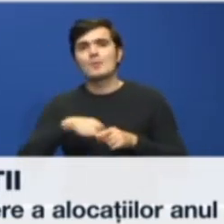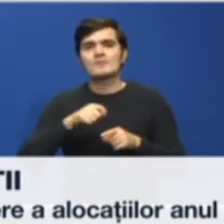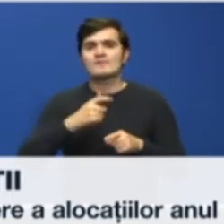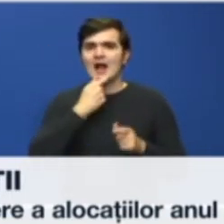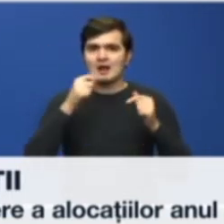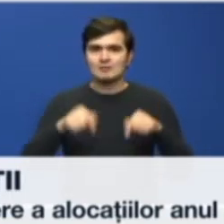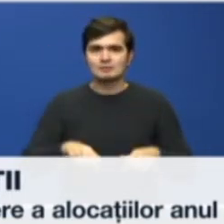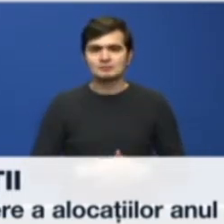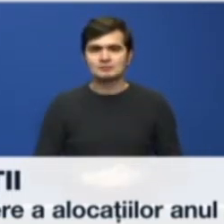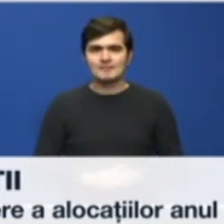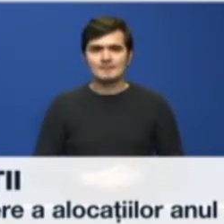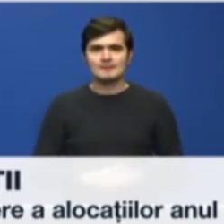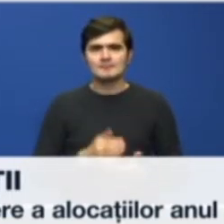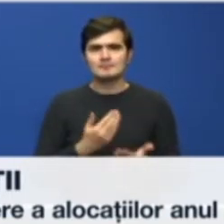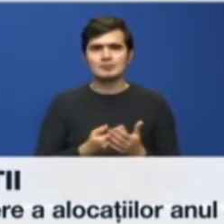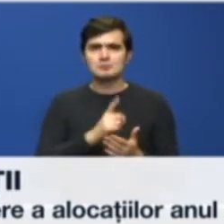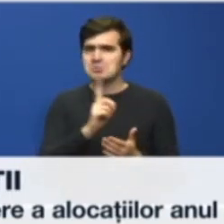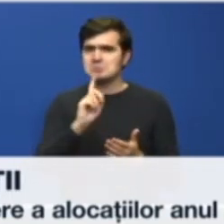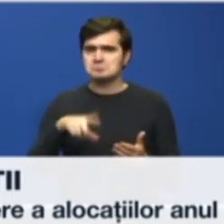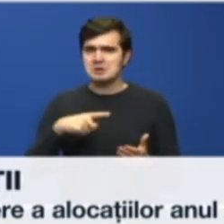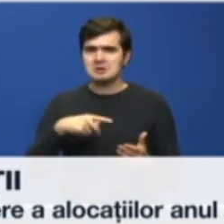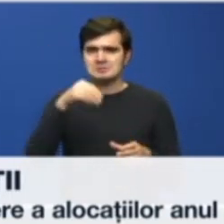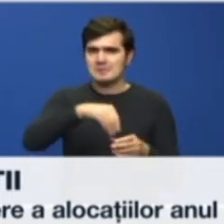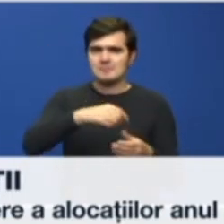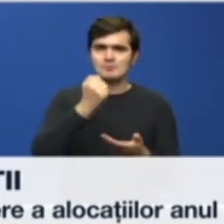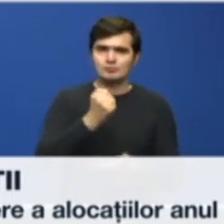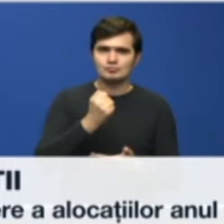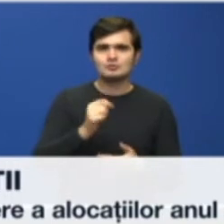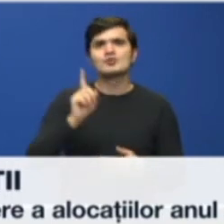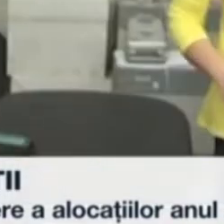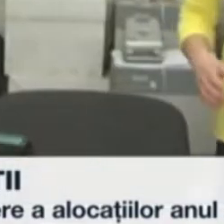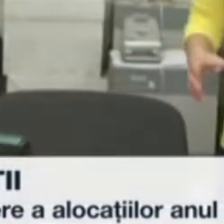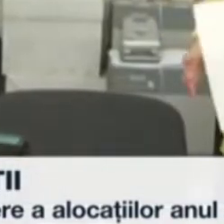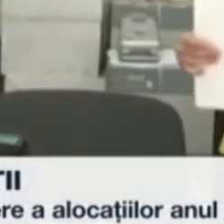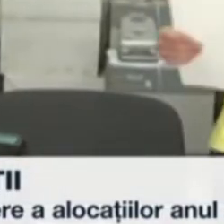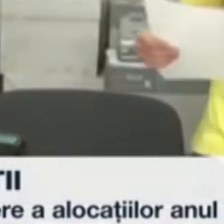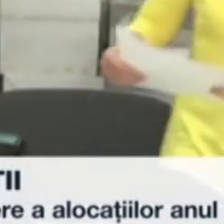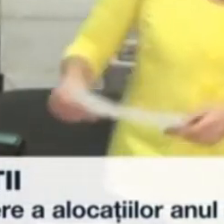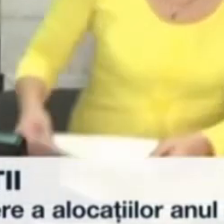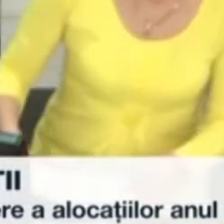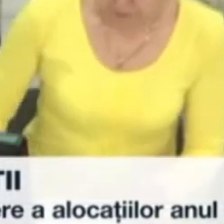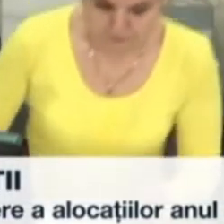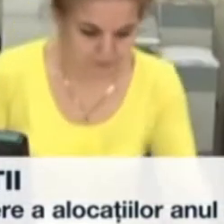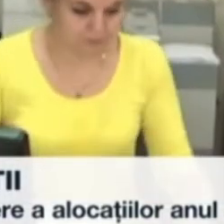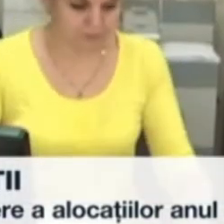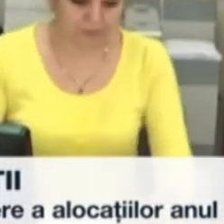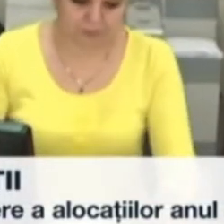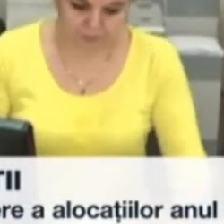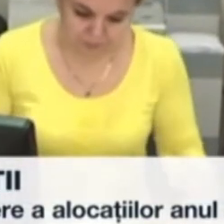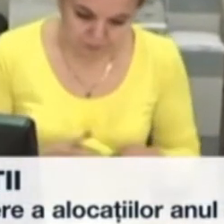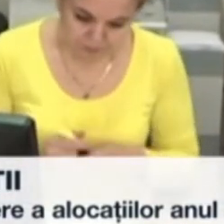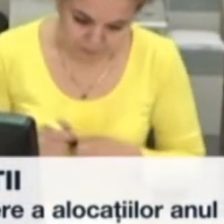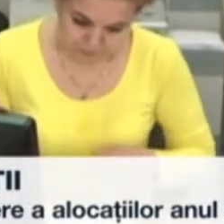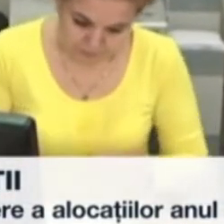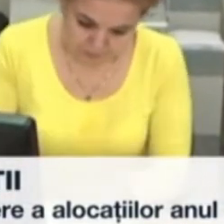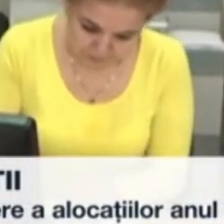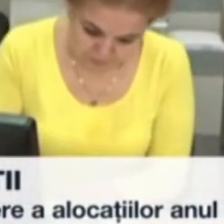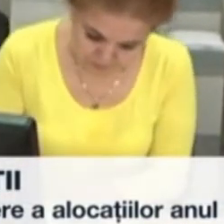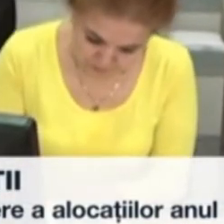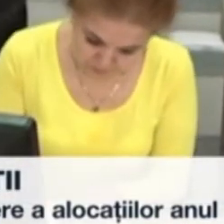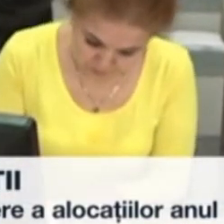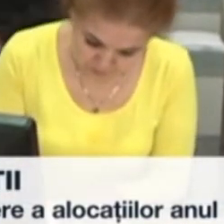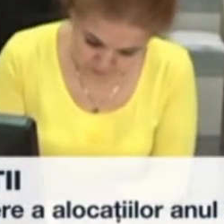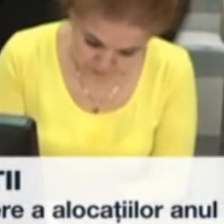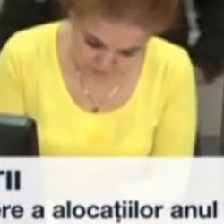acesta. Nu de alta, dar nu este în buget. Și atunci am avea o problemă bugetară. Premierul a mai promis că noua lege a salarizării va duce la